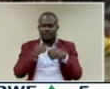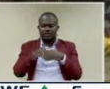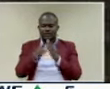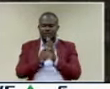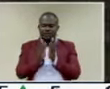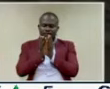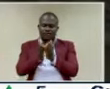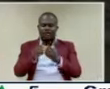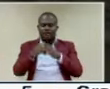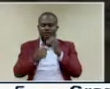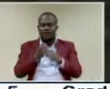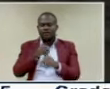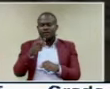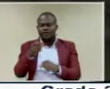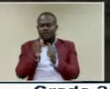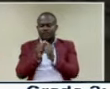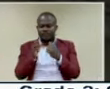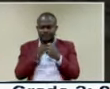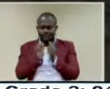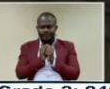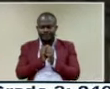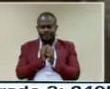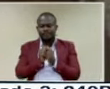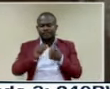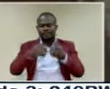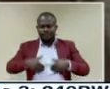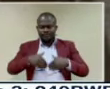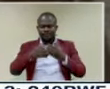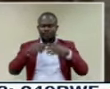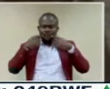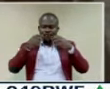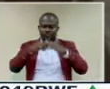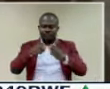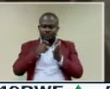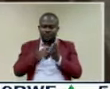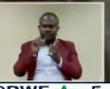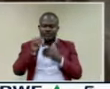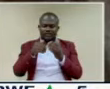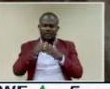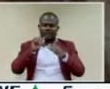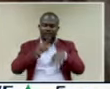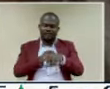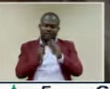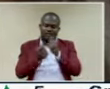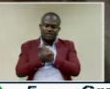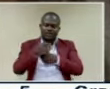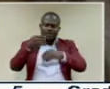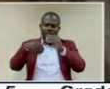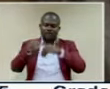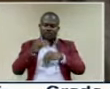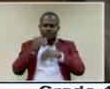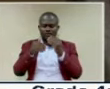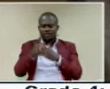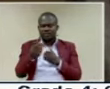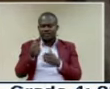Rusizi hari mu mwaka w'ibihumbi 2018. Uru rubyiruko ruvuga ko inkoko za mbere zageze igihe cyo kuvugururwa rurazigurisha,